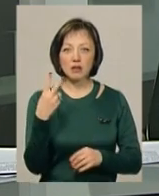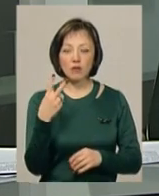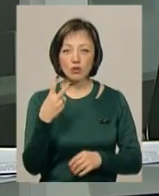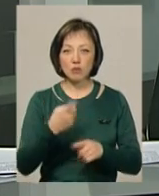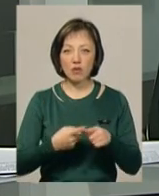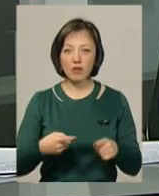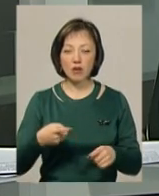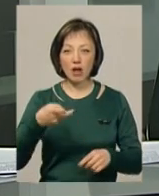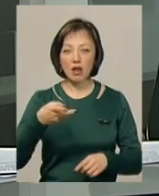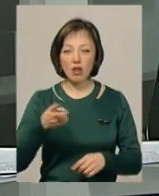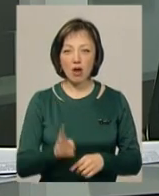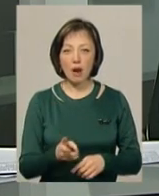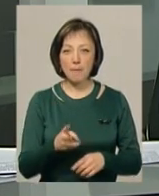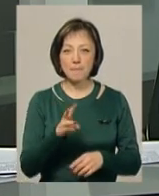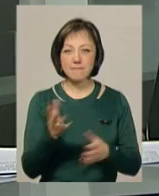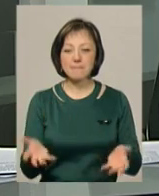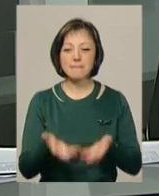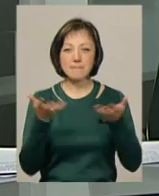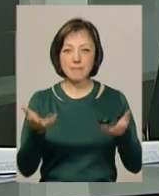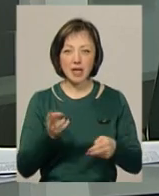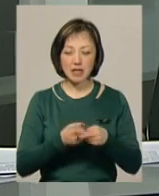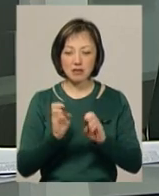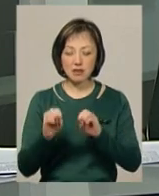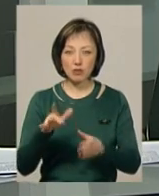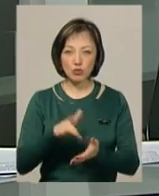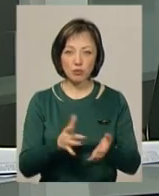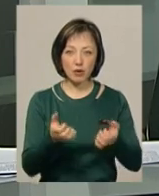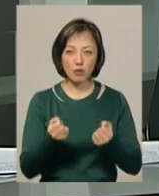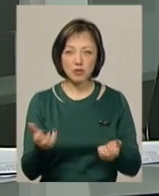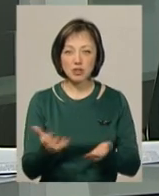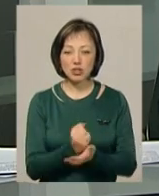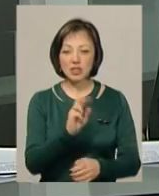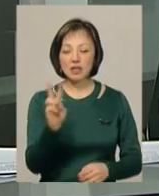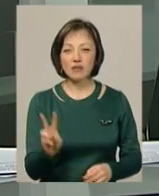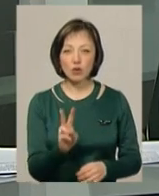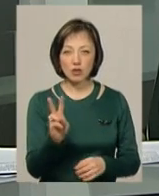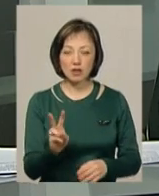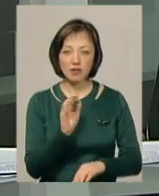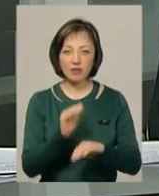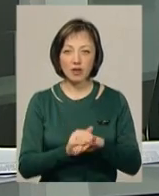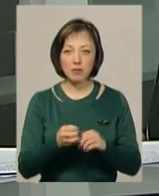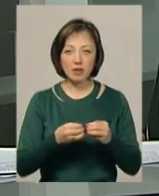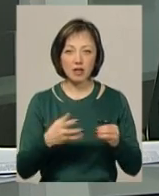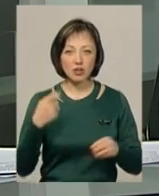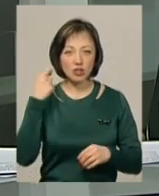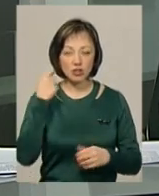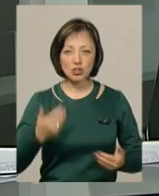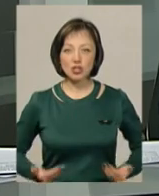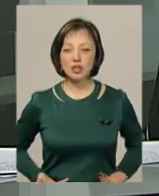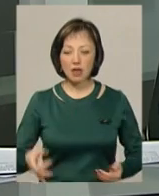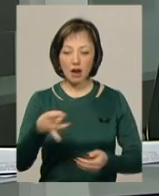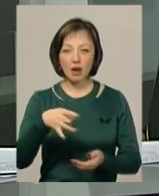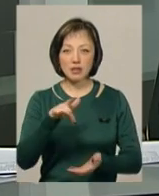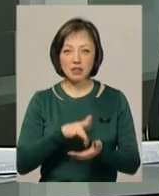кілограмів міді. Метал вони здали на пункт прийому, розшукали підозрюваних за 2 години. Ними виявилися 15-річні жителі